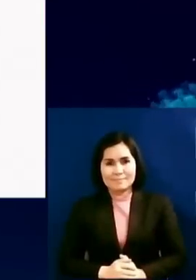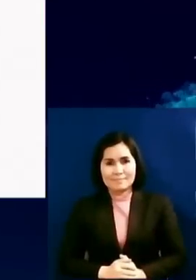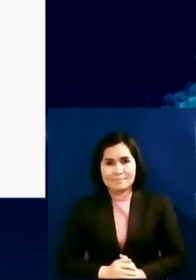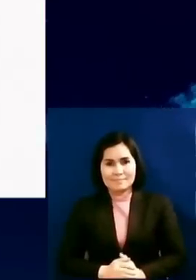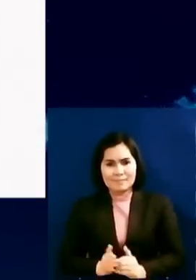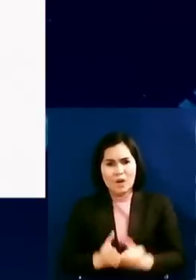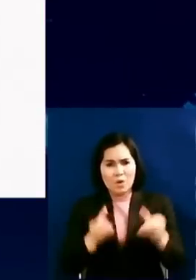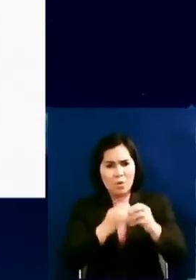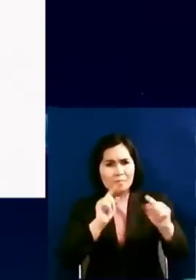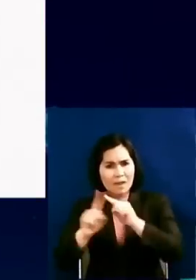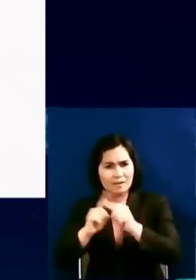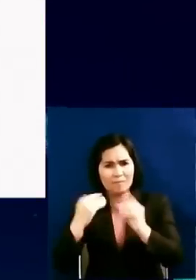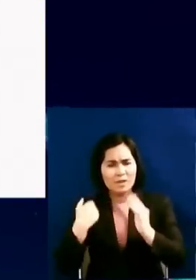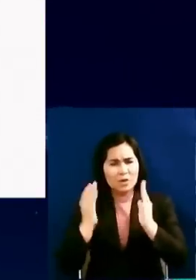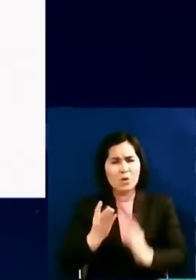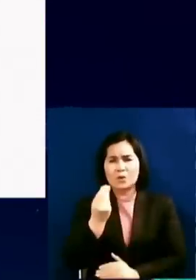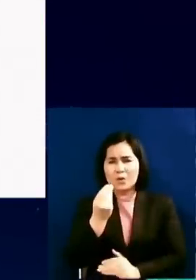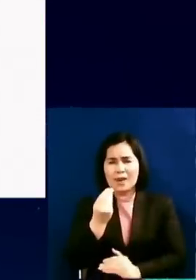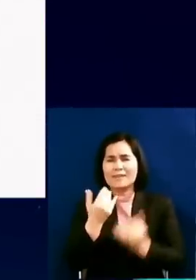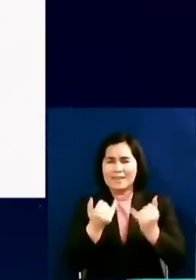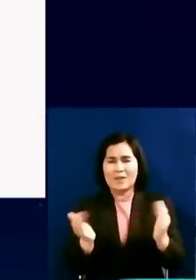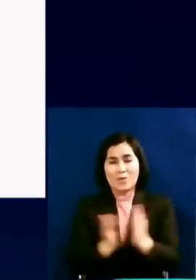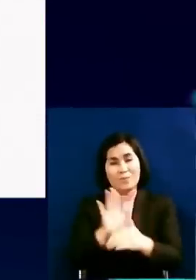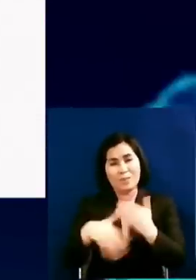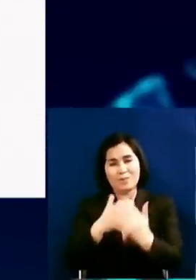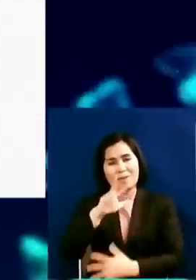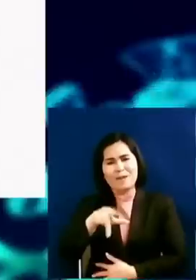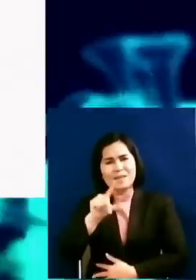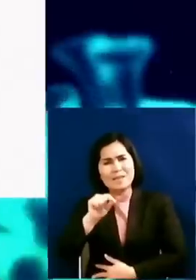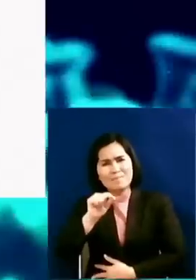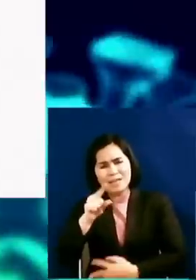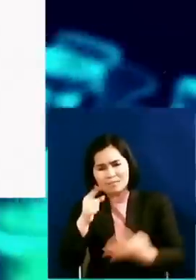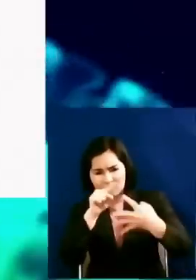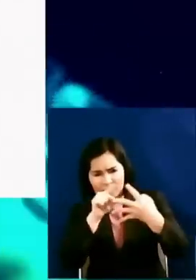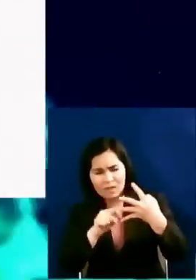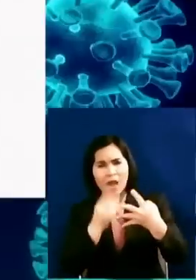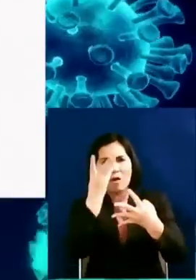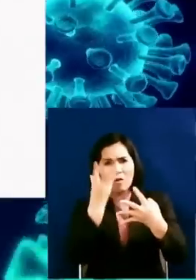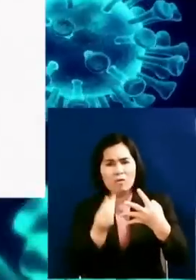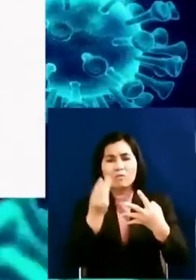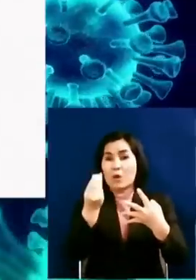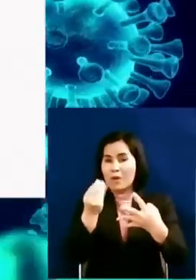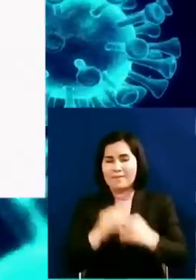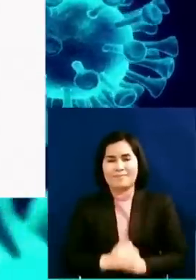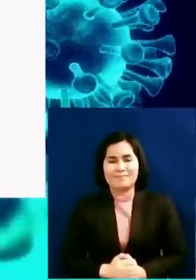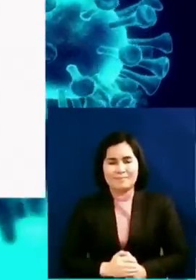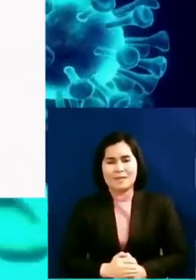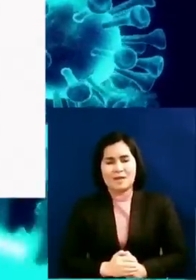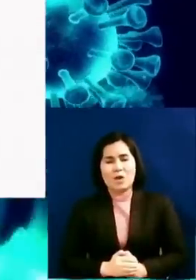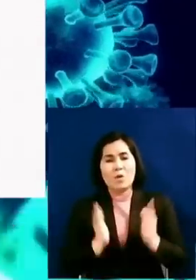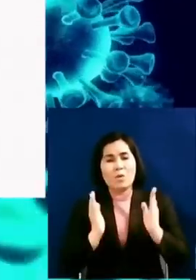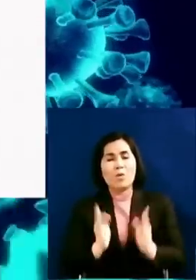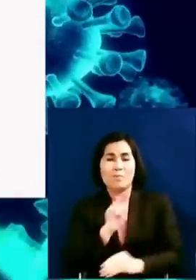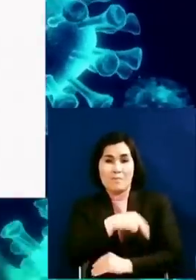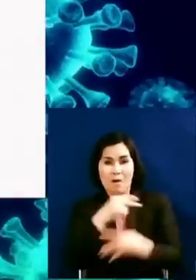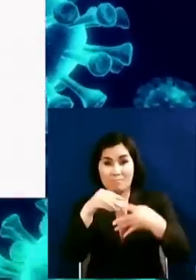ลุ่มมีเท่าไหร่แล้วนะครับจากตัวเลขทั้งหมด 3,021 รายนะครับขออนุญาตใช้ตัวเลขสะสมนะครับก็จะเป็นบุคลากรทางการ